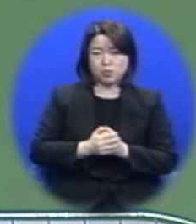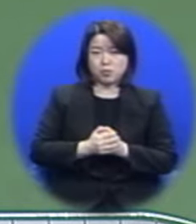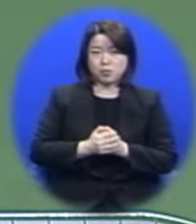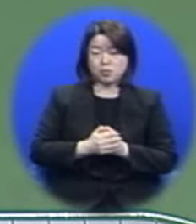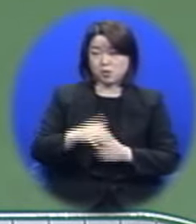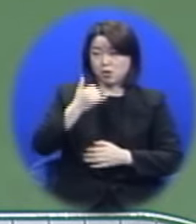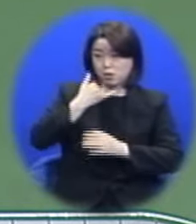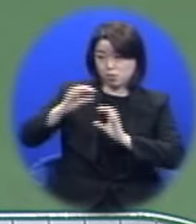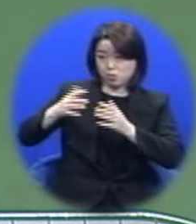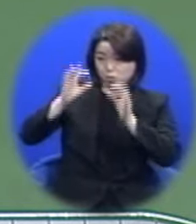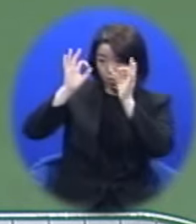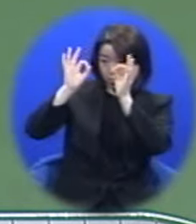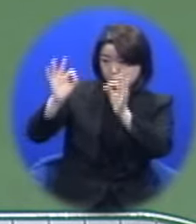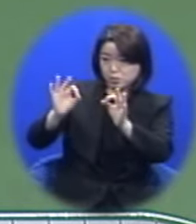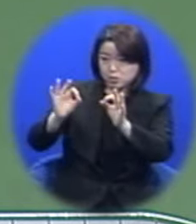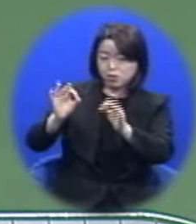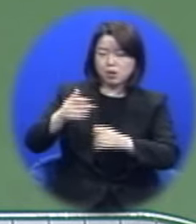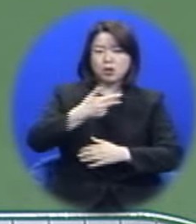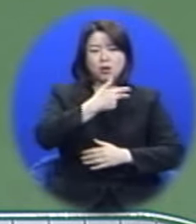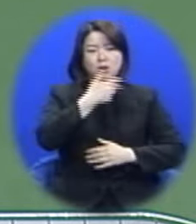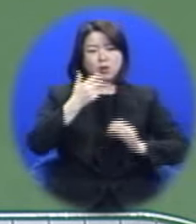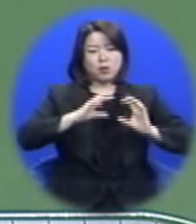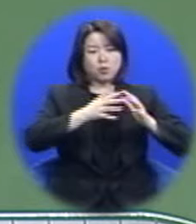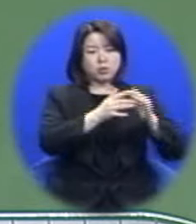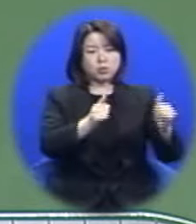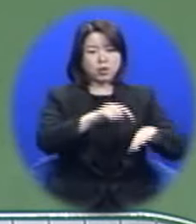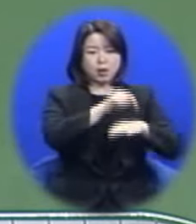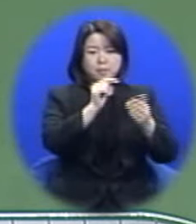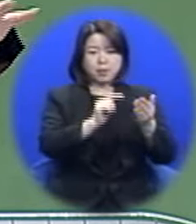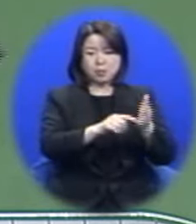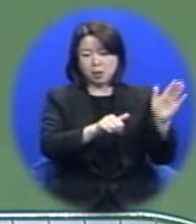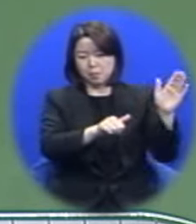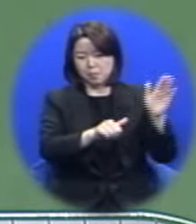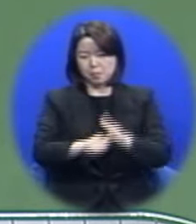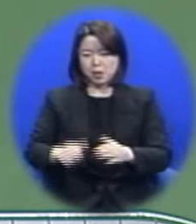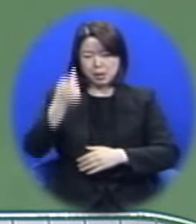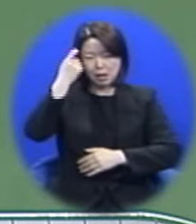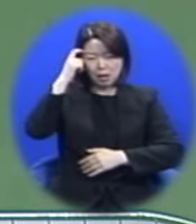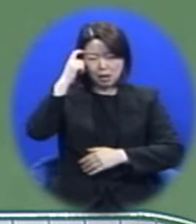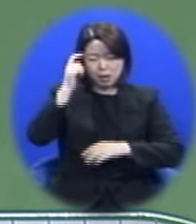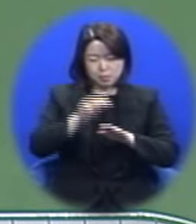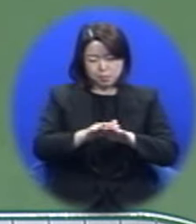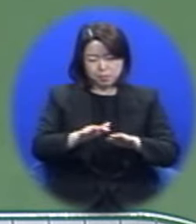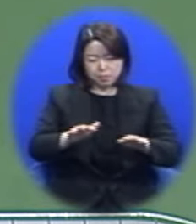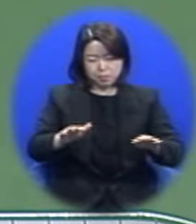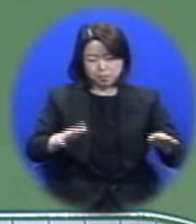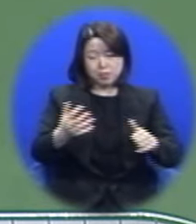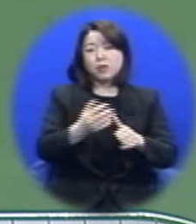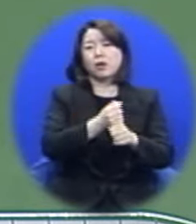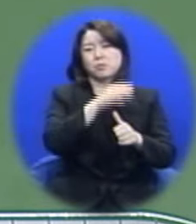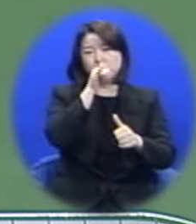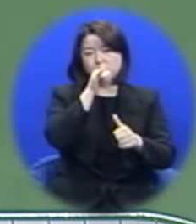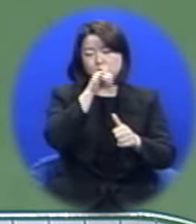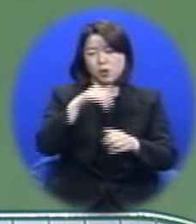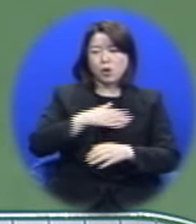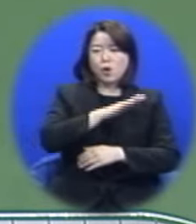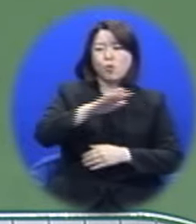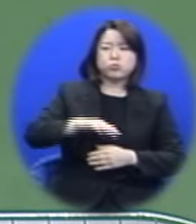독일을 바라보면서 영국 국민들의 마음속에는 패배의식이 쫙 깔렸습니다. 우리는 이길 수가